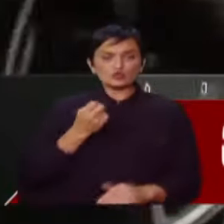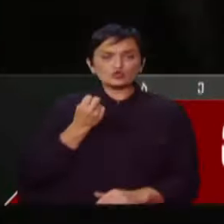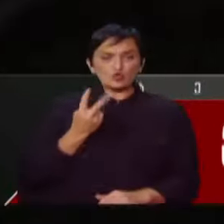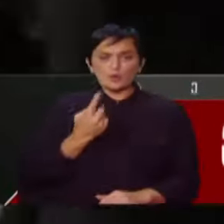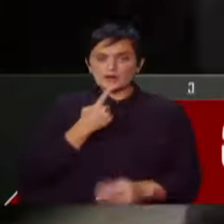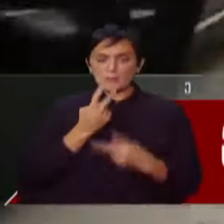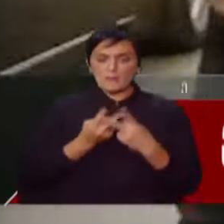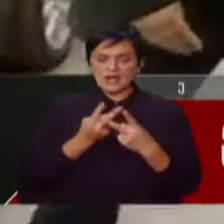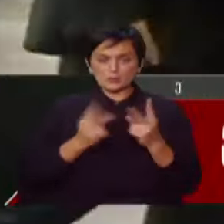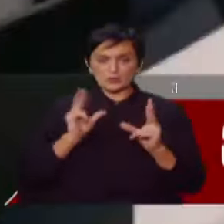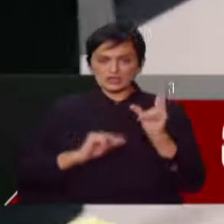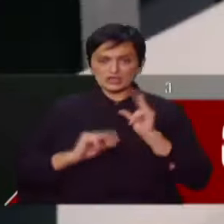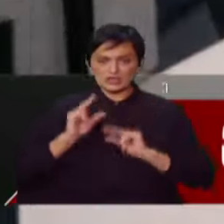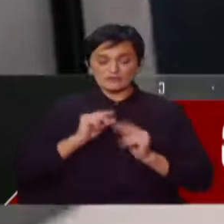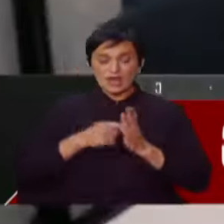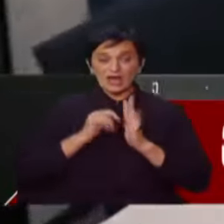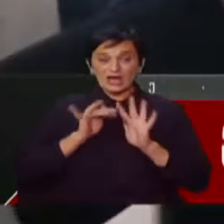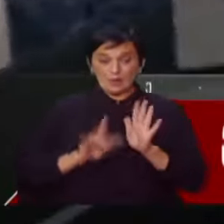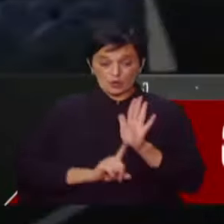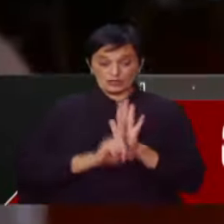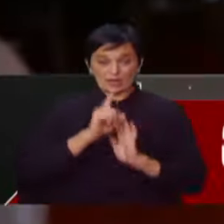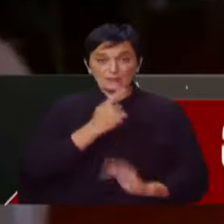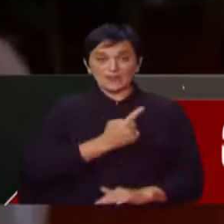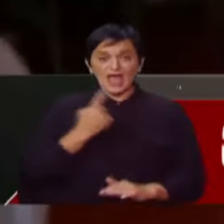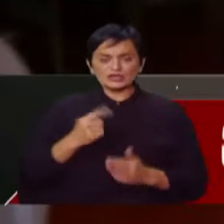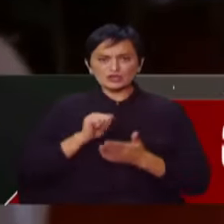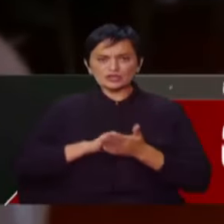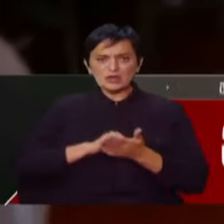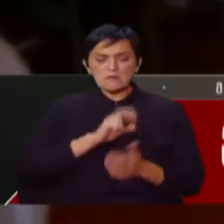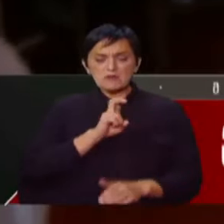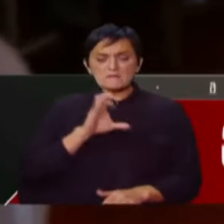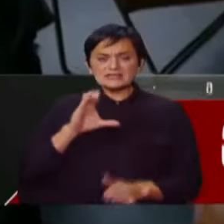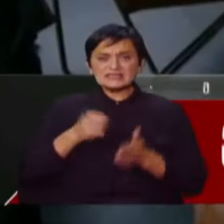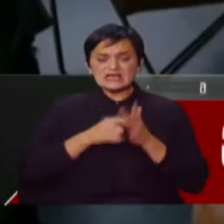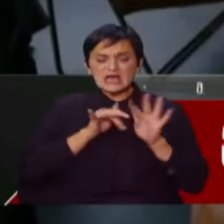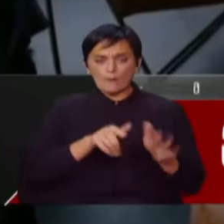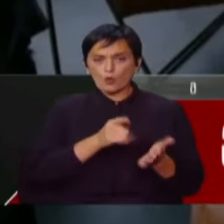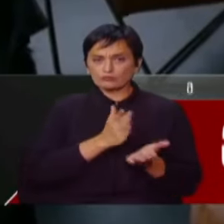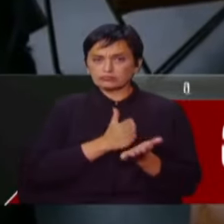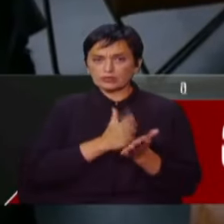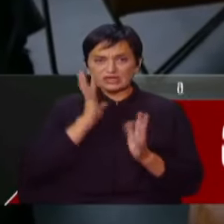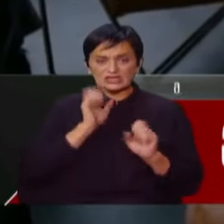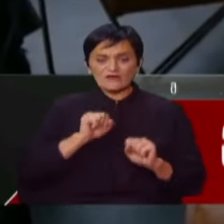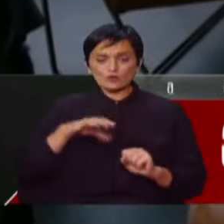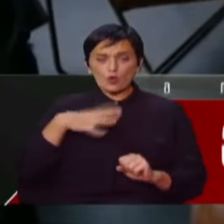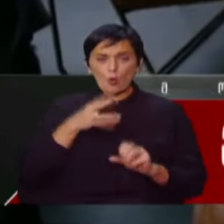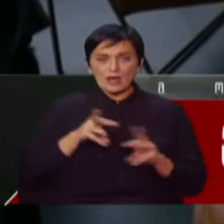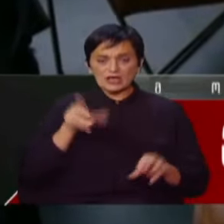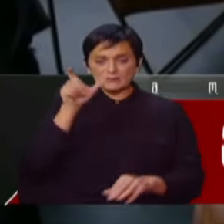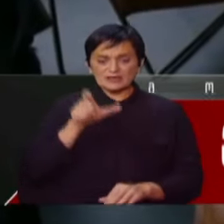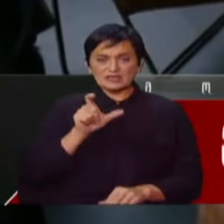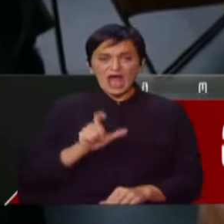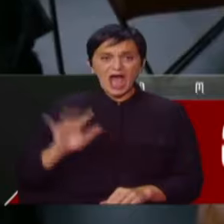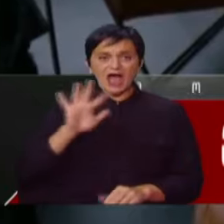წლამდე პატიმრობას ითვალისწინებს. გამოძიების დაწყების ერთ-ერთი საფუძველი BBC-ს გამოძიება გახდა, სადაც თავდაცვის ყოფილი მინისტრი